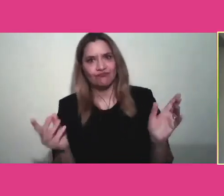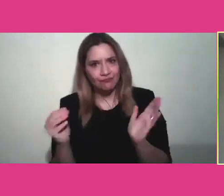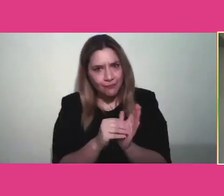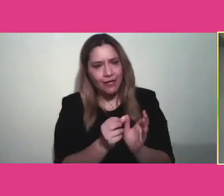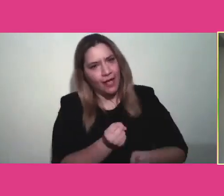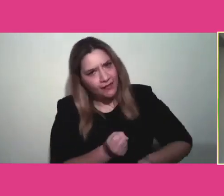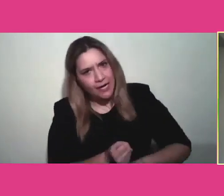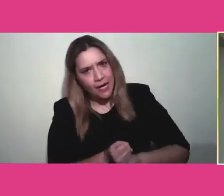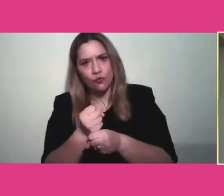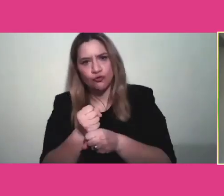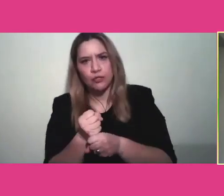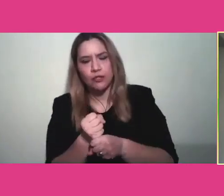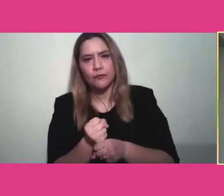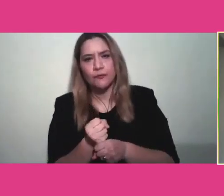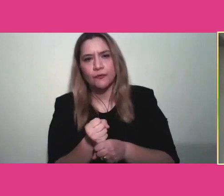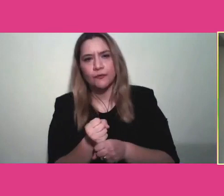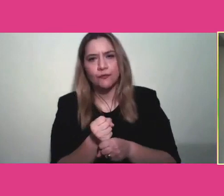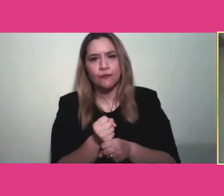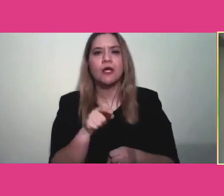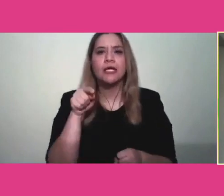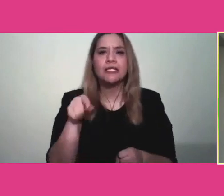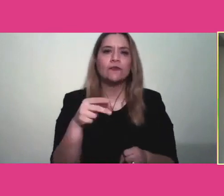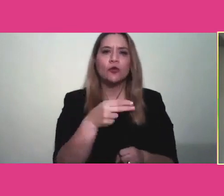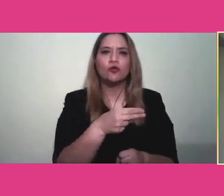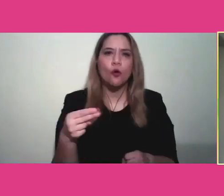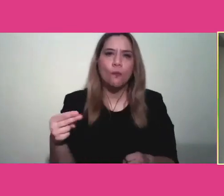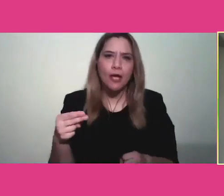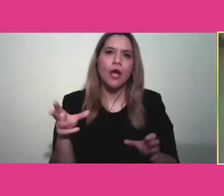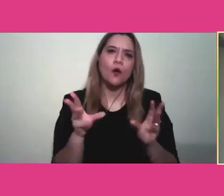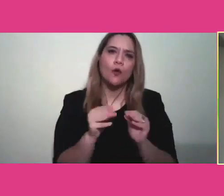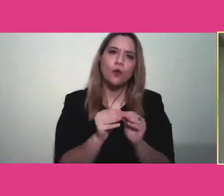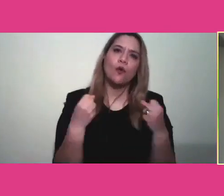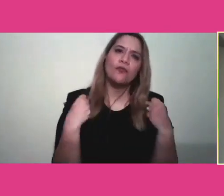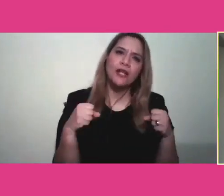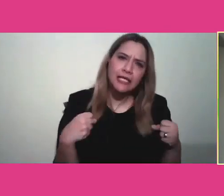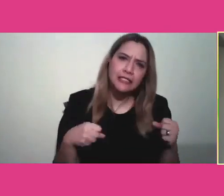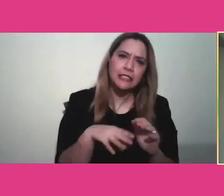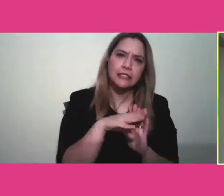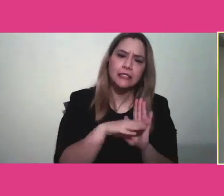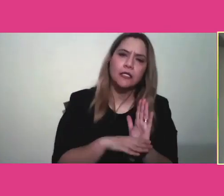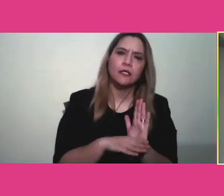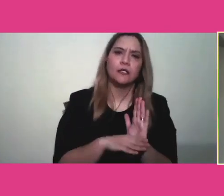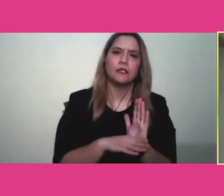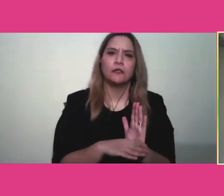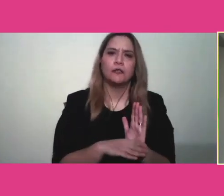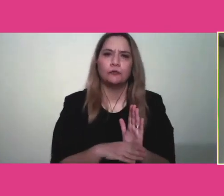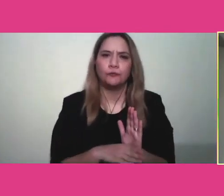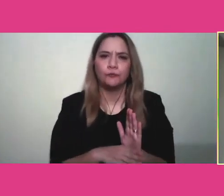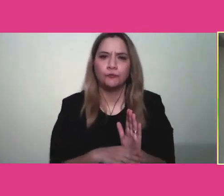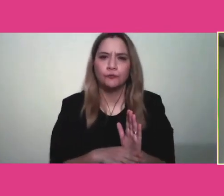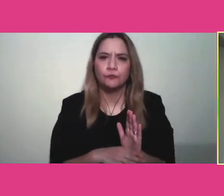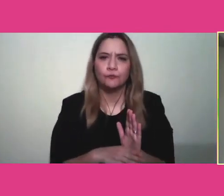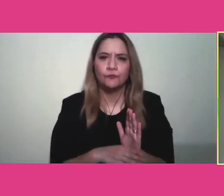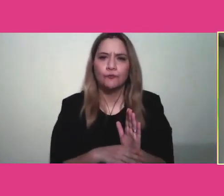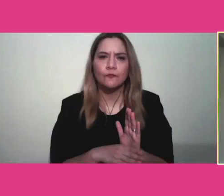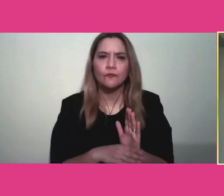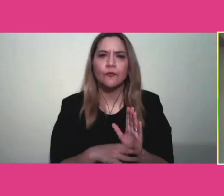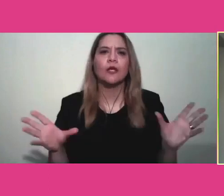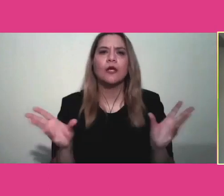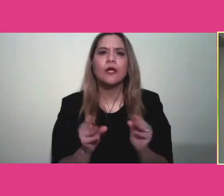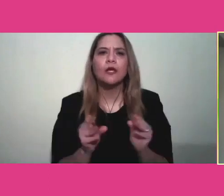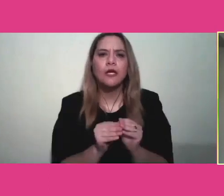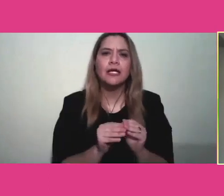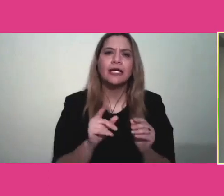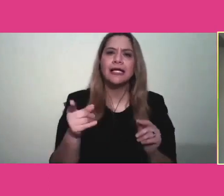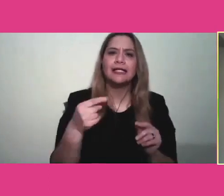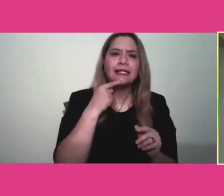ενδυνάμωση. Σε αυτό το τομέα εντάσσουμε δράσεις που έχουν να κάνουν κυρίως με STEM και STEAM,